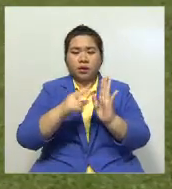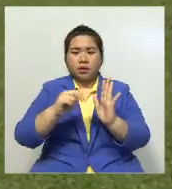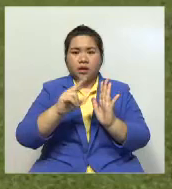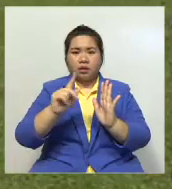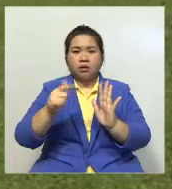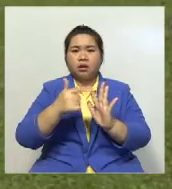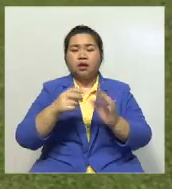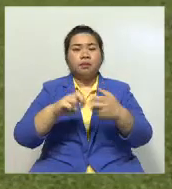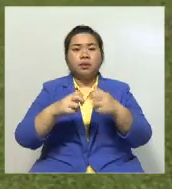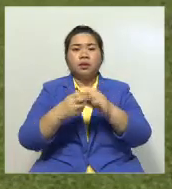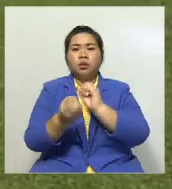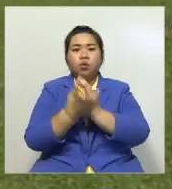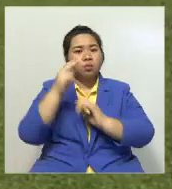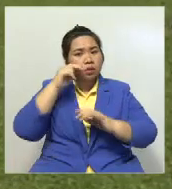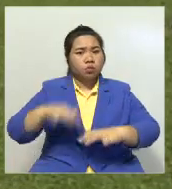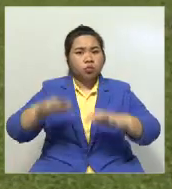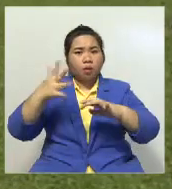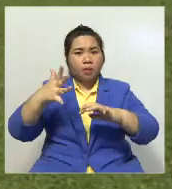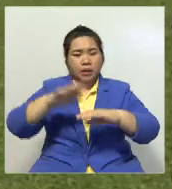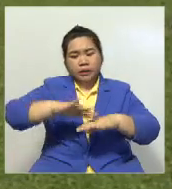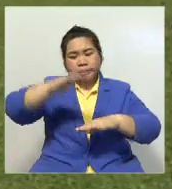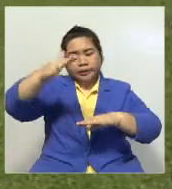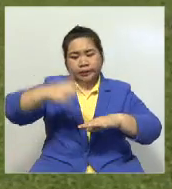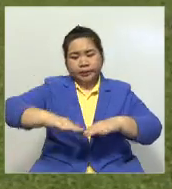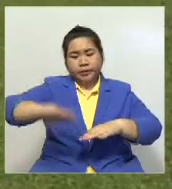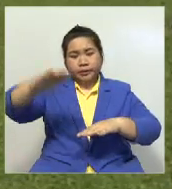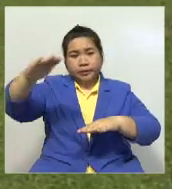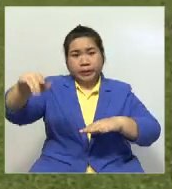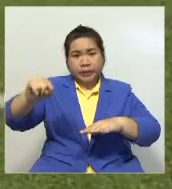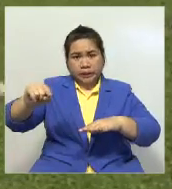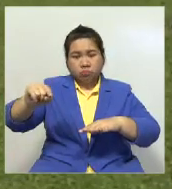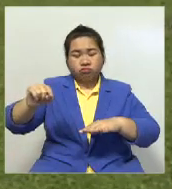บในการถูกน้ำท่วมนะคะเพราะว่าเป็นพื้นที่สูงค่ะประชาชนสามารถ